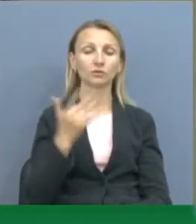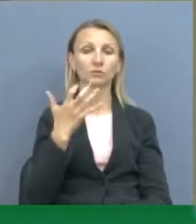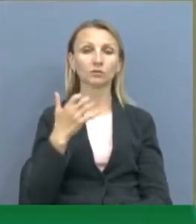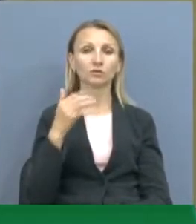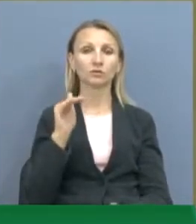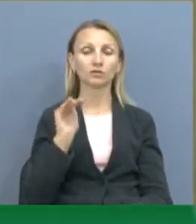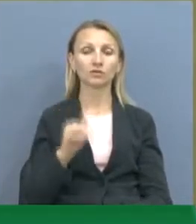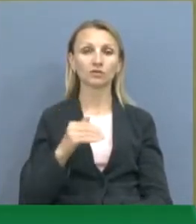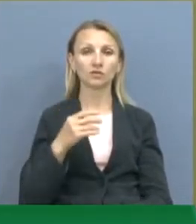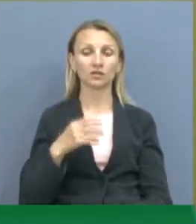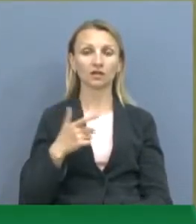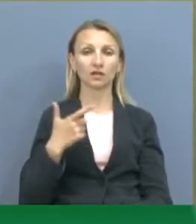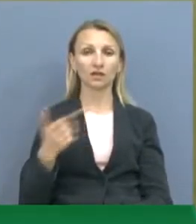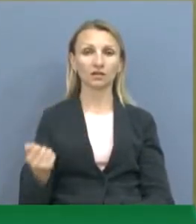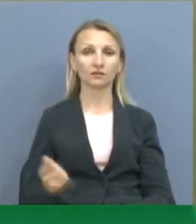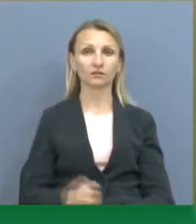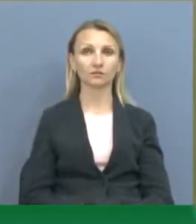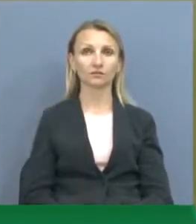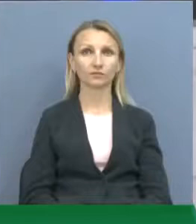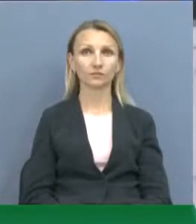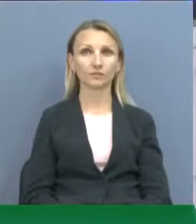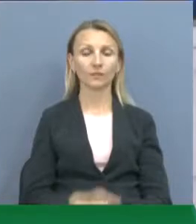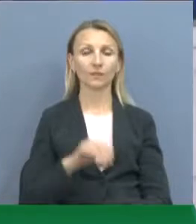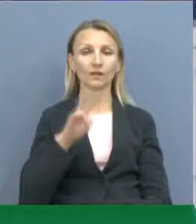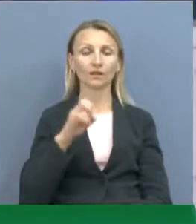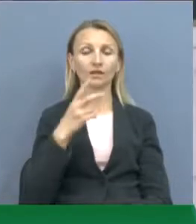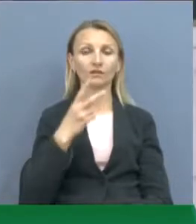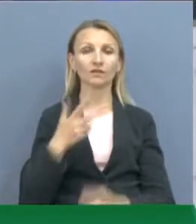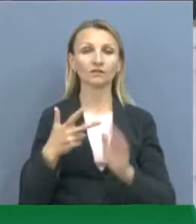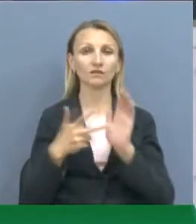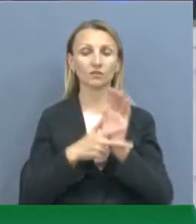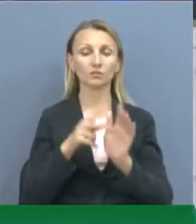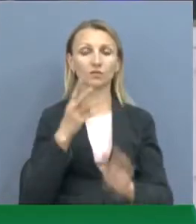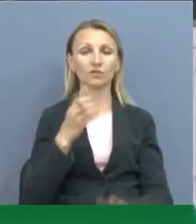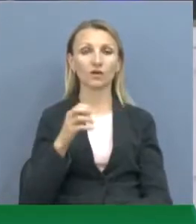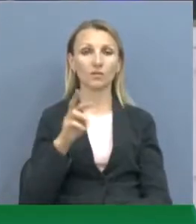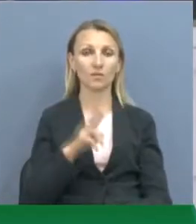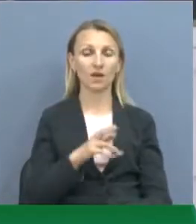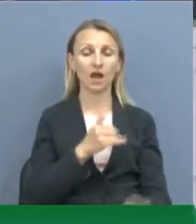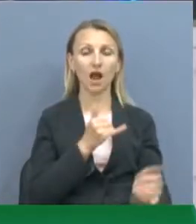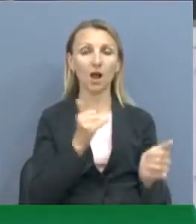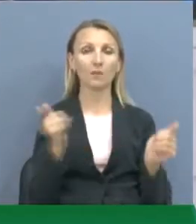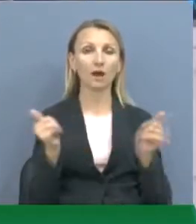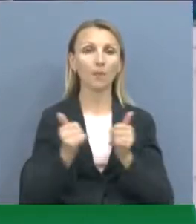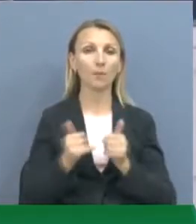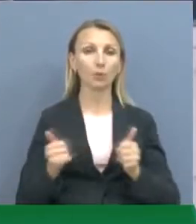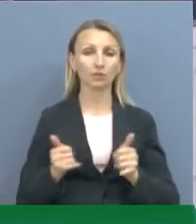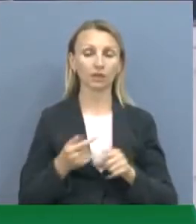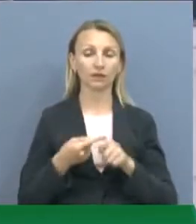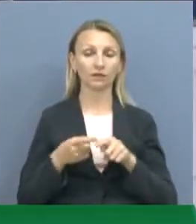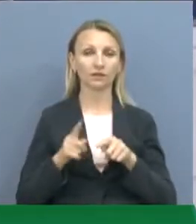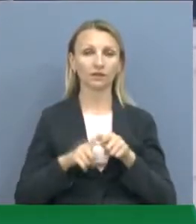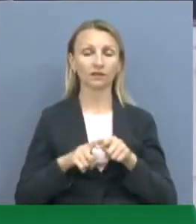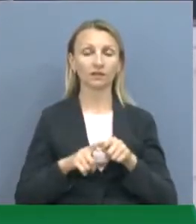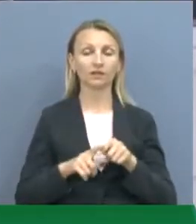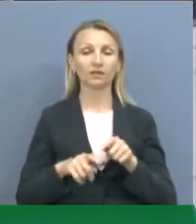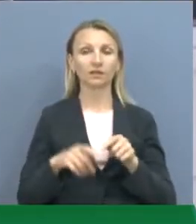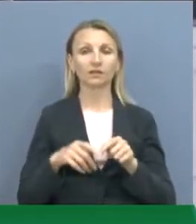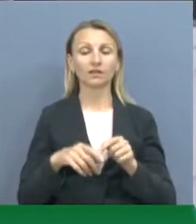тысяч гектаров. По состоянию на 28 мая обработки проведены на площади 66 тысяч гектар